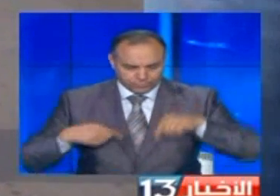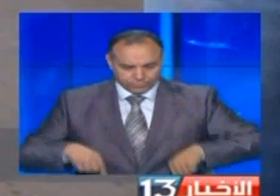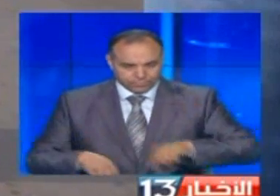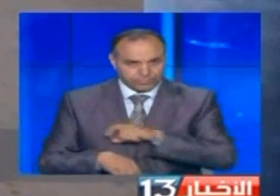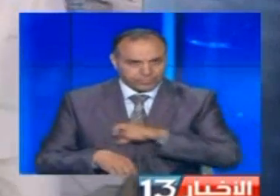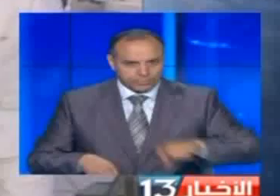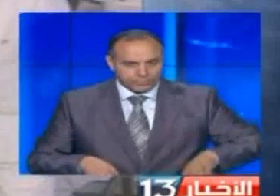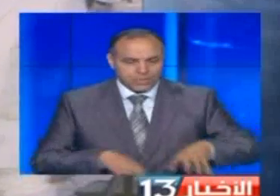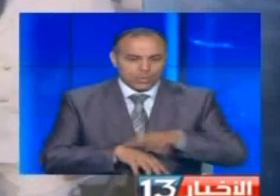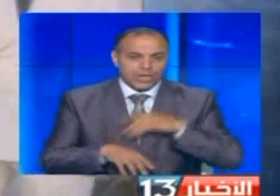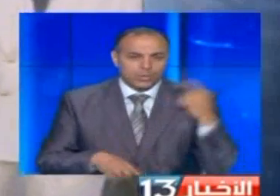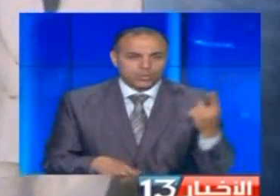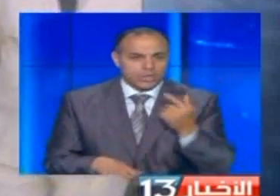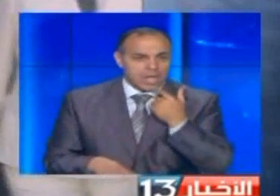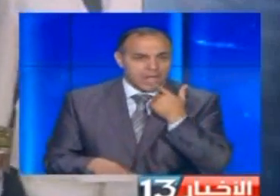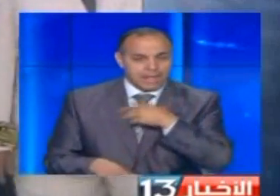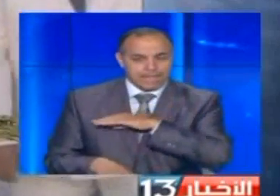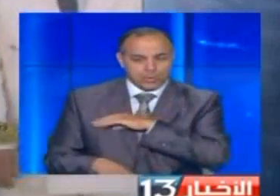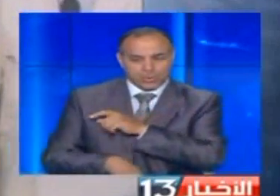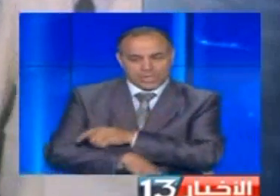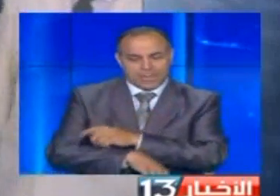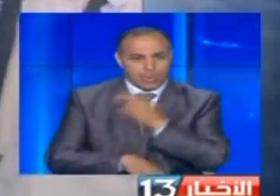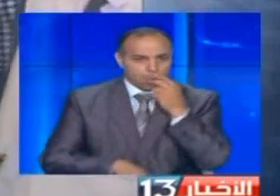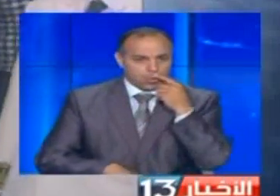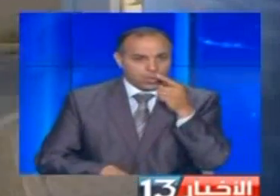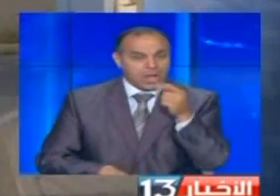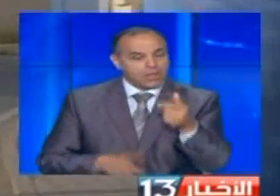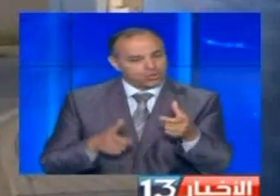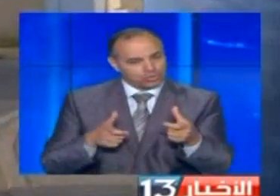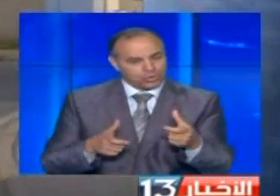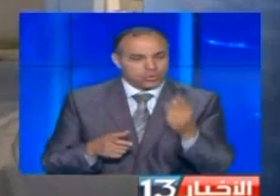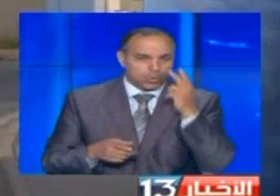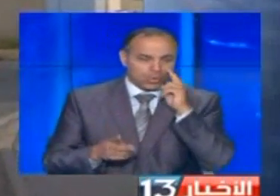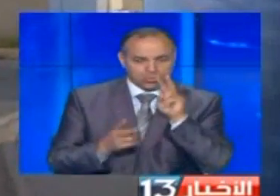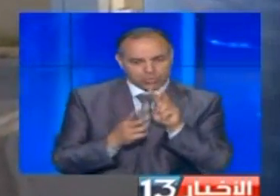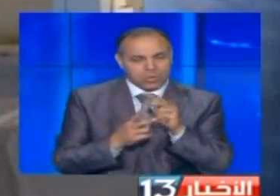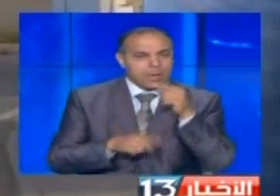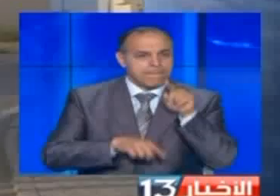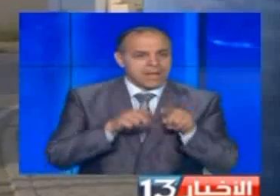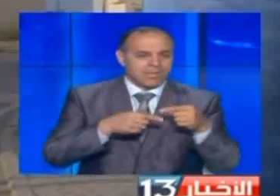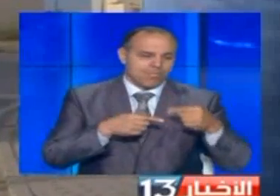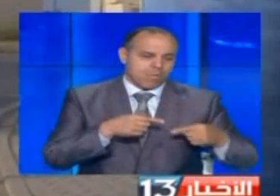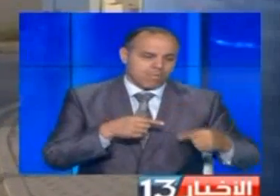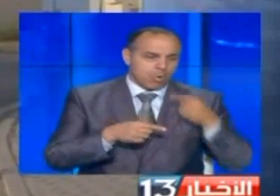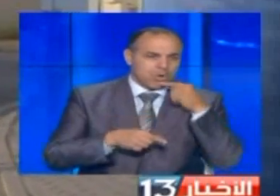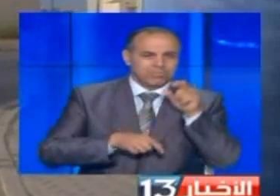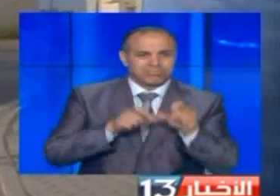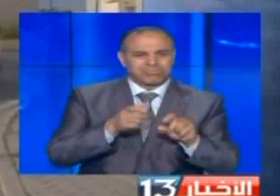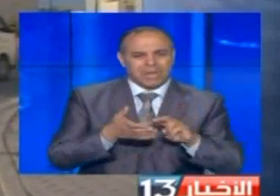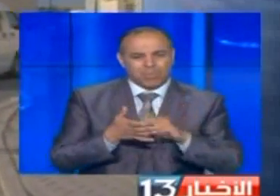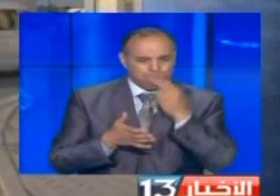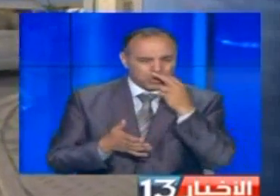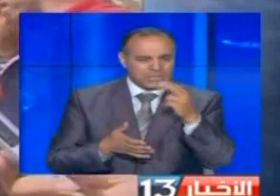الداخلية إلى ولاية توزر اعتبرها ممثل النقابات الأمنية بأنها فرصة مهمة للمطالبة ببعض النقائص التي يعاني منها القطاع